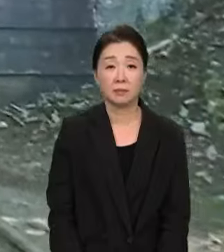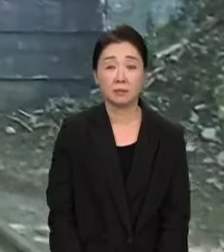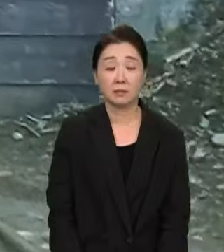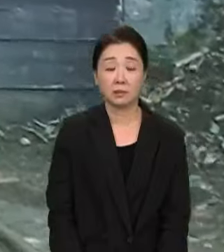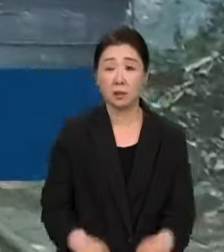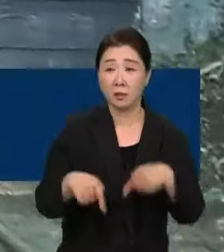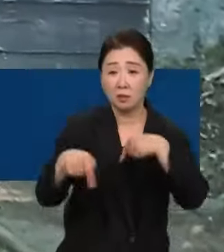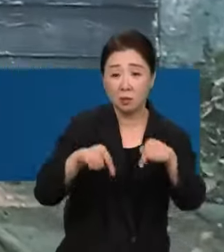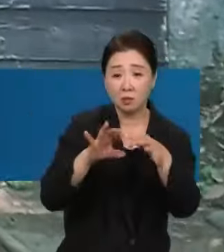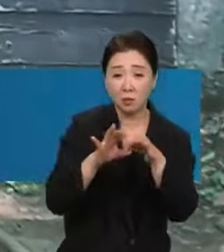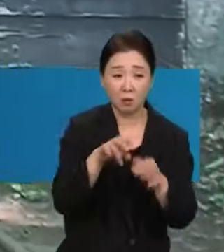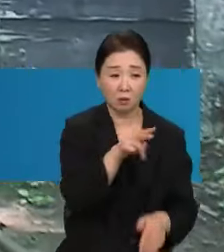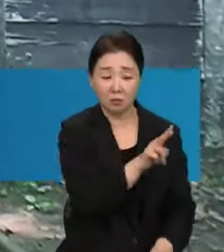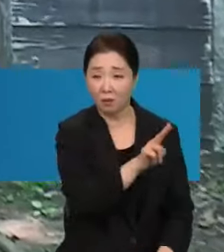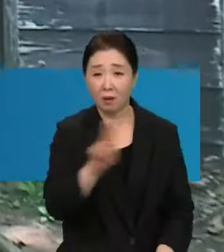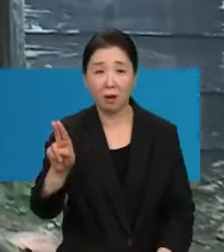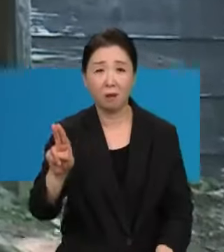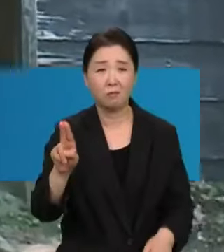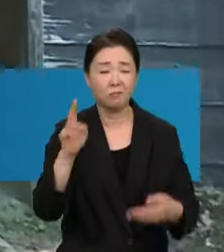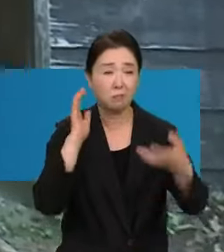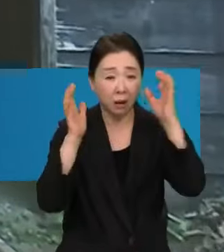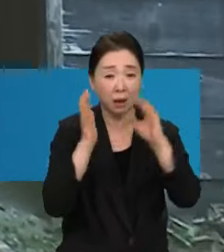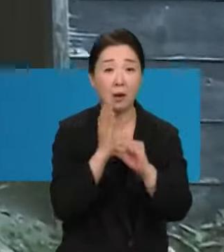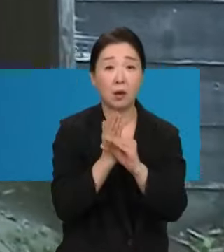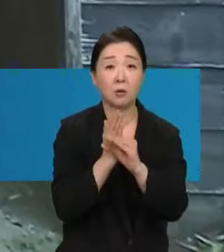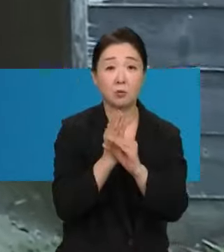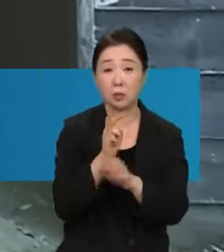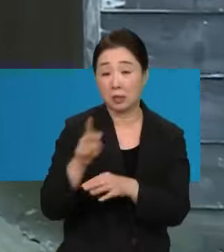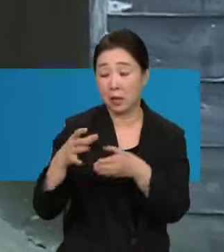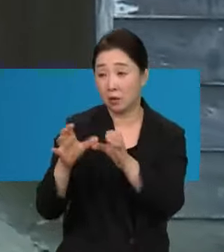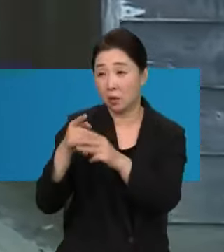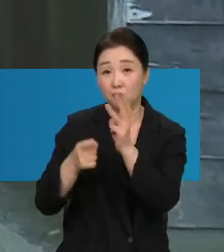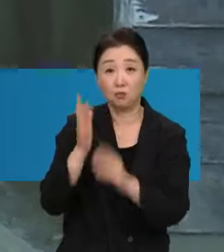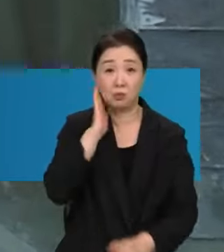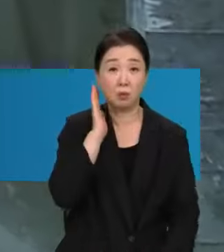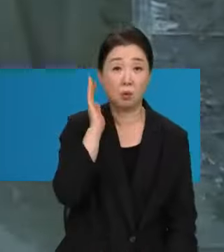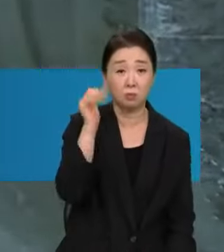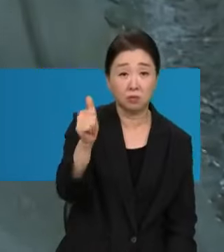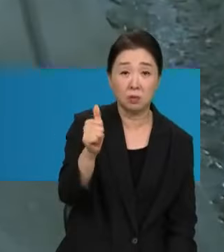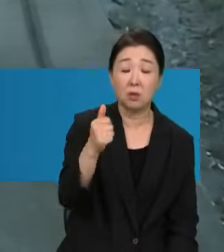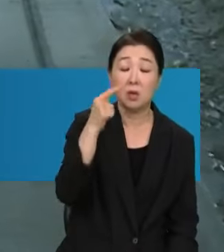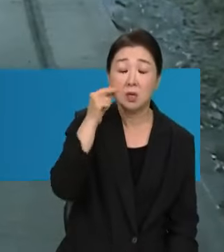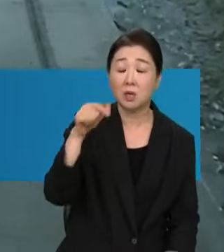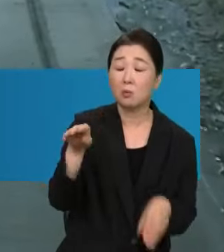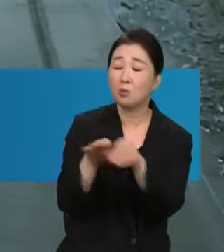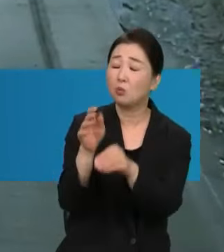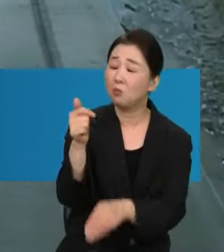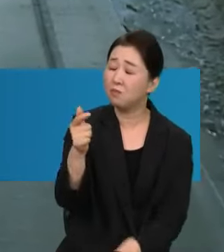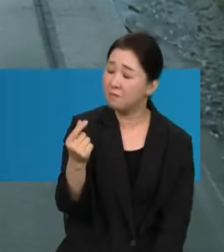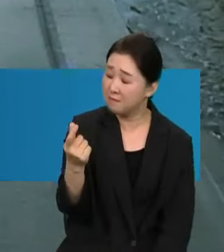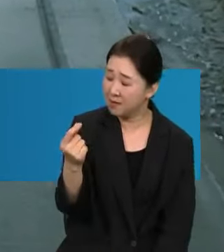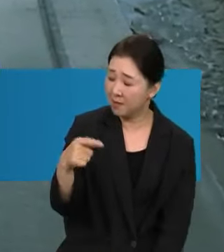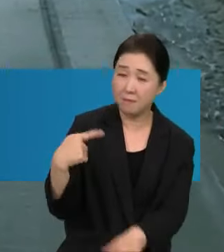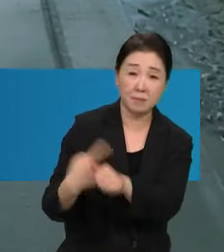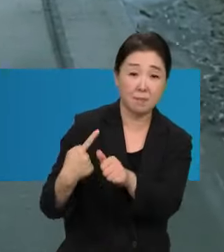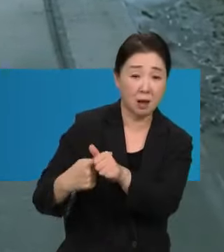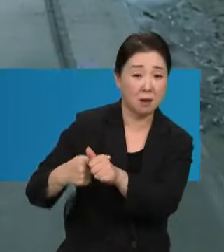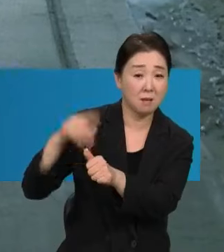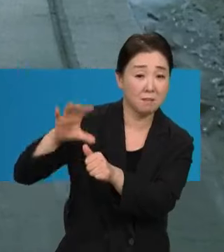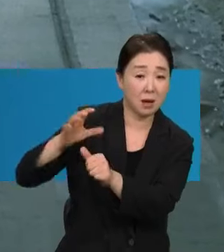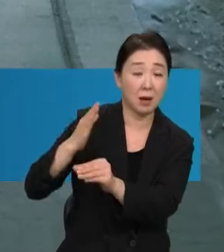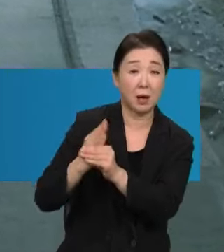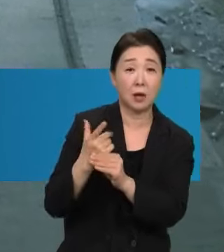우리 정치권의 반응은 엇갈리고 있습니다 야당은 윤성애 정부를 향해 일본 총독 분야며 강하게 비판하고 있는